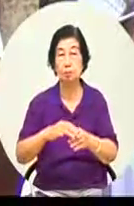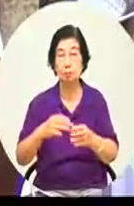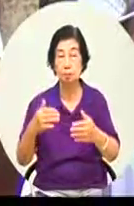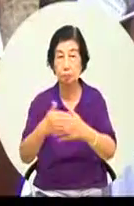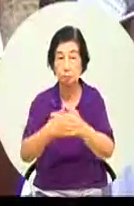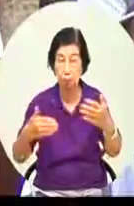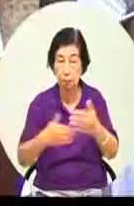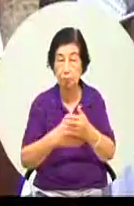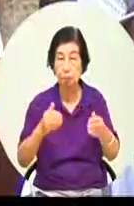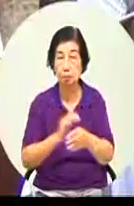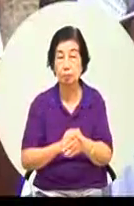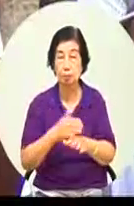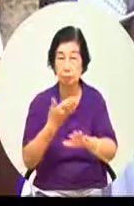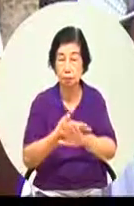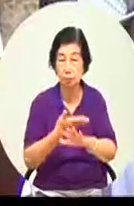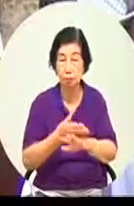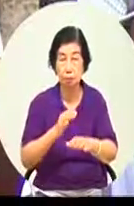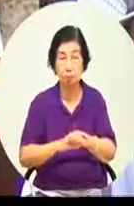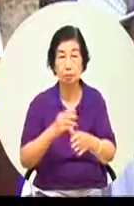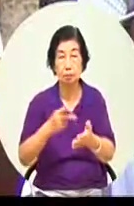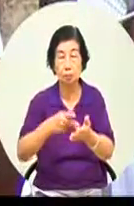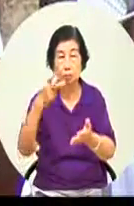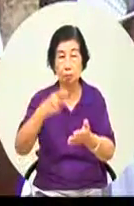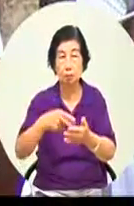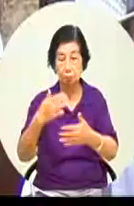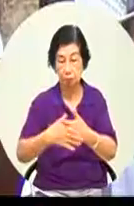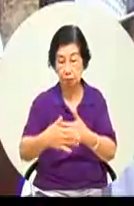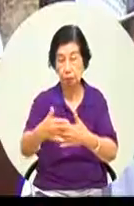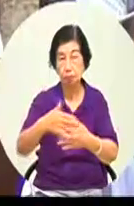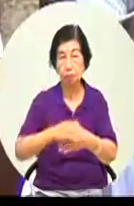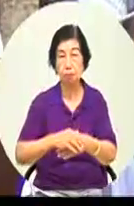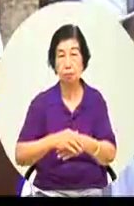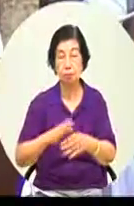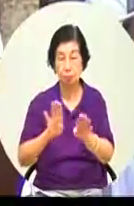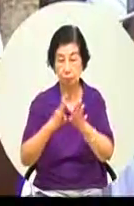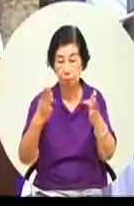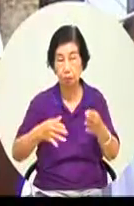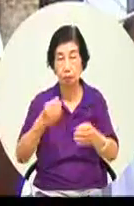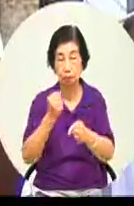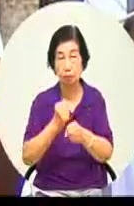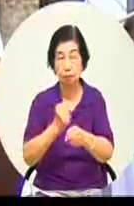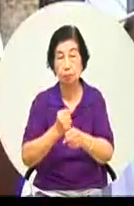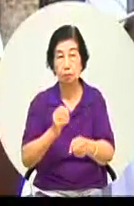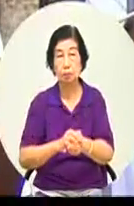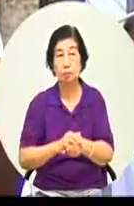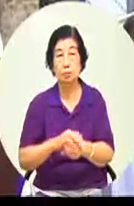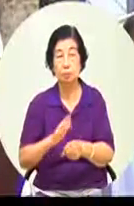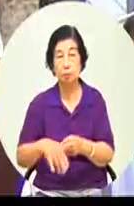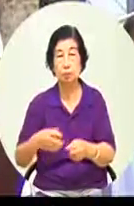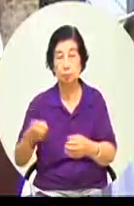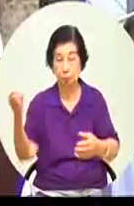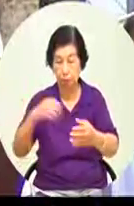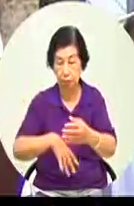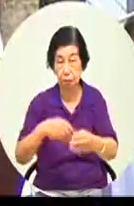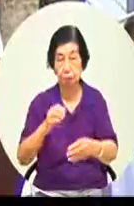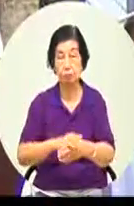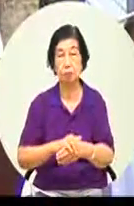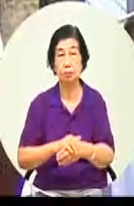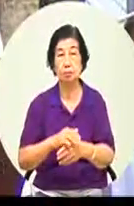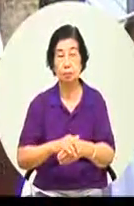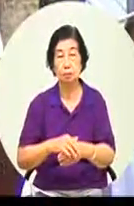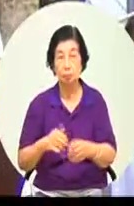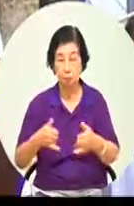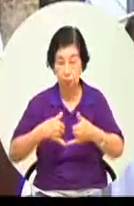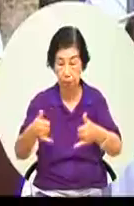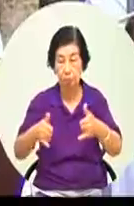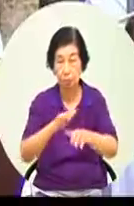析部分，其实会放在第二阶段我们施工的时候，那交尾的部分也会一并进来。那交尾的部分，我们还会提到道安。然